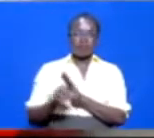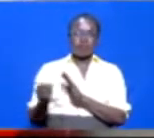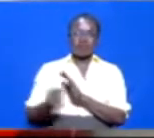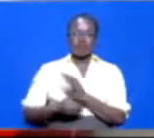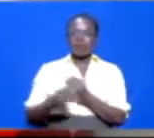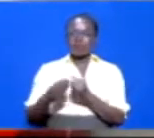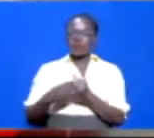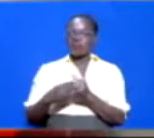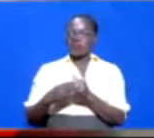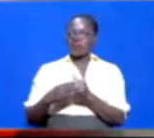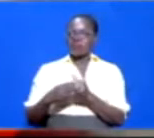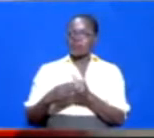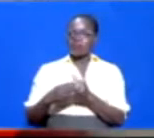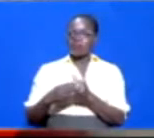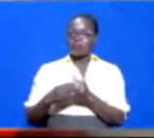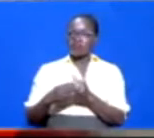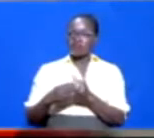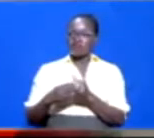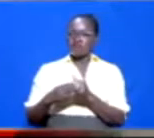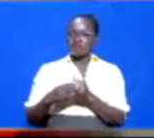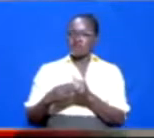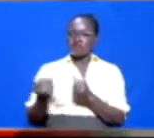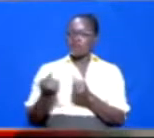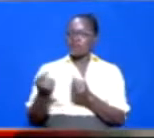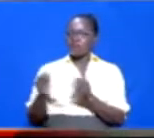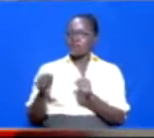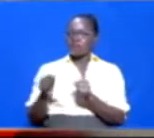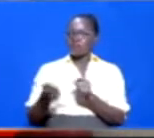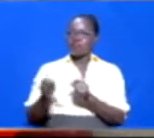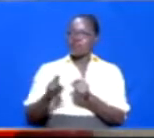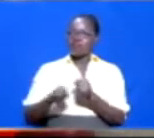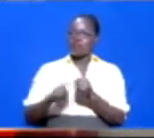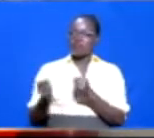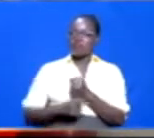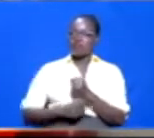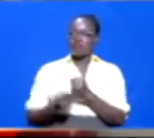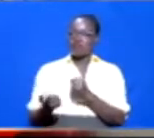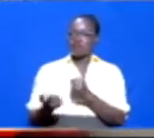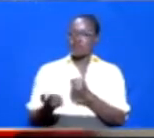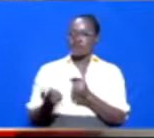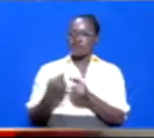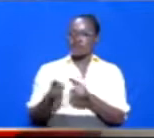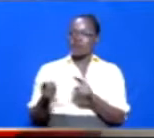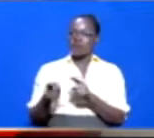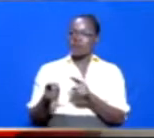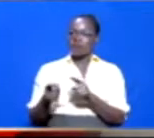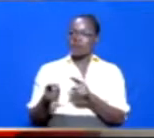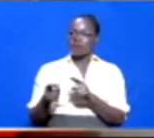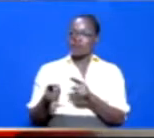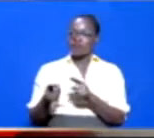peke yake, na hiyo miezi 6 wanaweza kaongeza tena ikuwe miezi 6 ingine. Lakini kuona kama kutaweza kuwa na